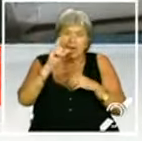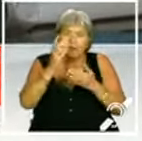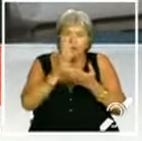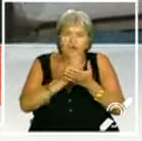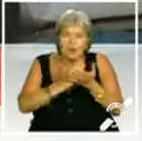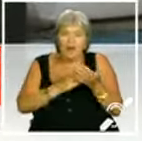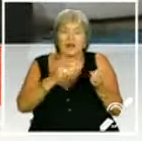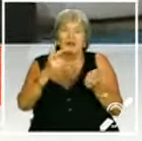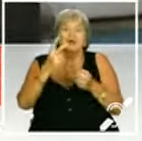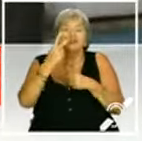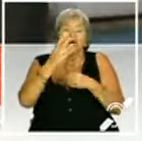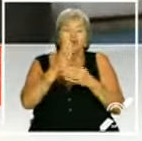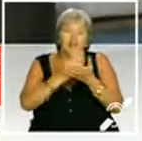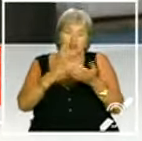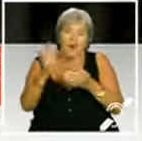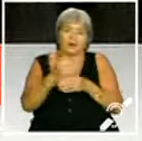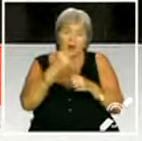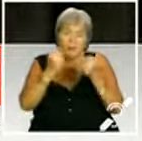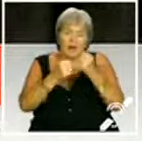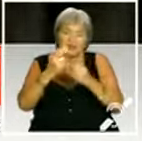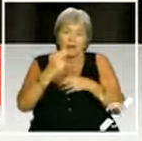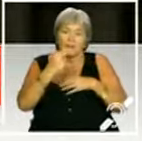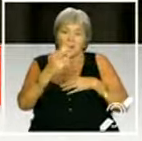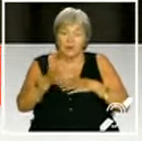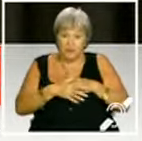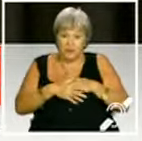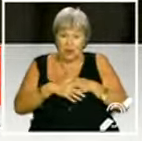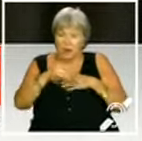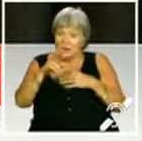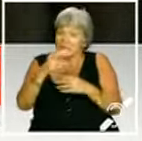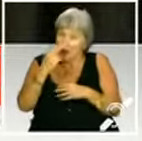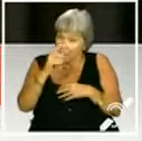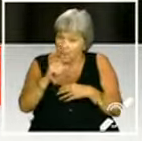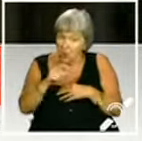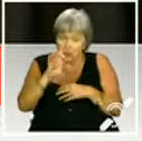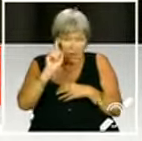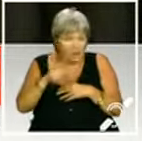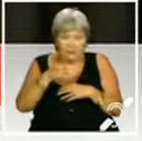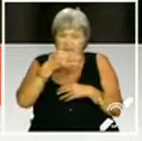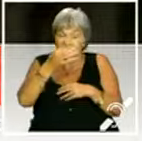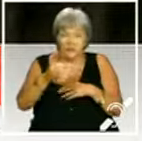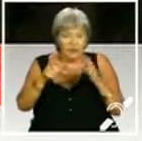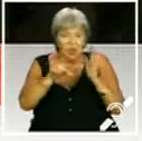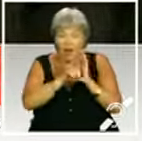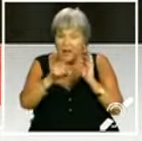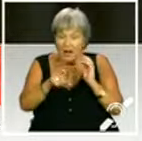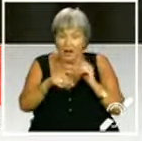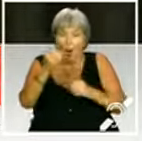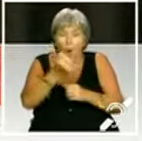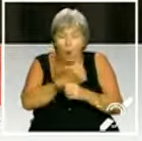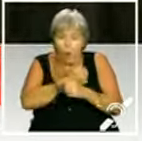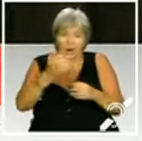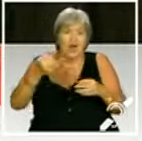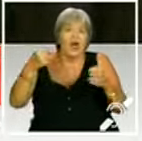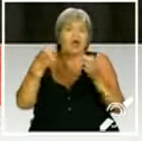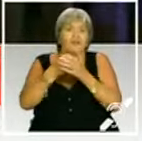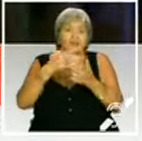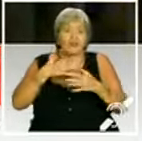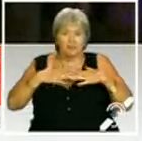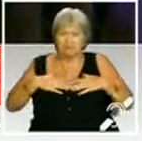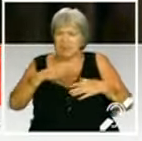la mașina. Tânărul, chiar dacă este minor, răspunde penal pentru fapte. Este cercetat pentru omor, vătămare corporală